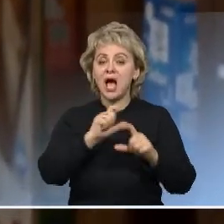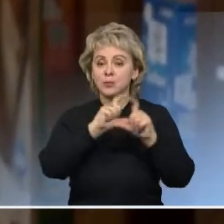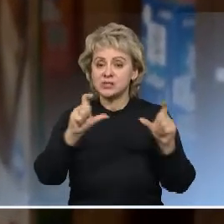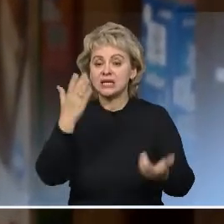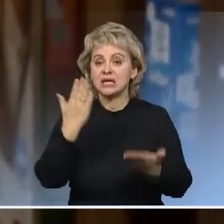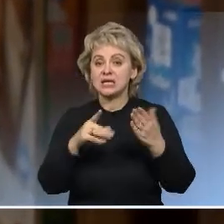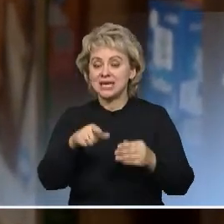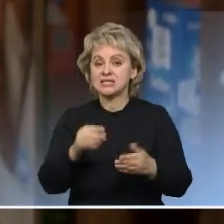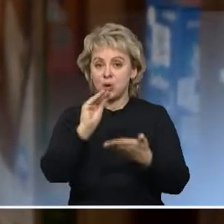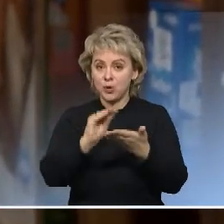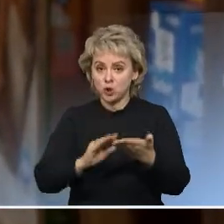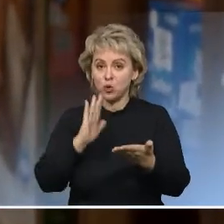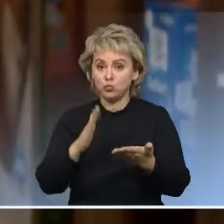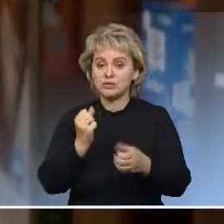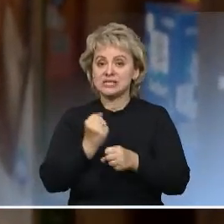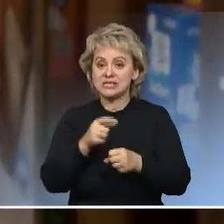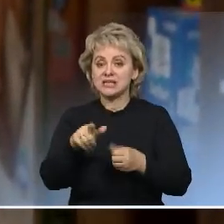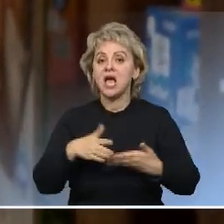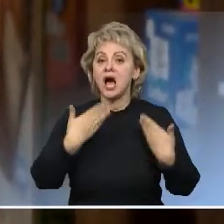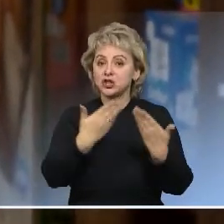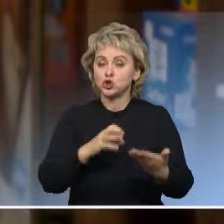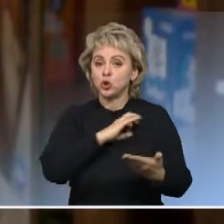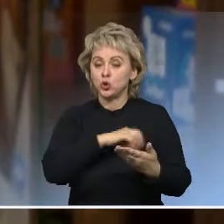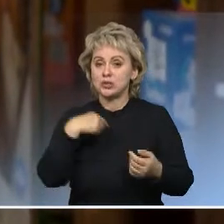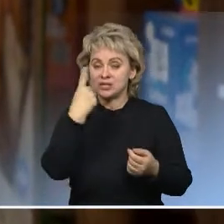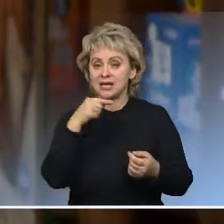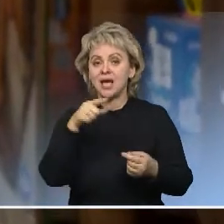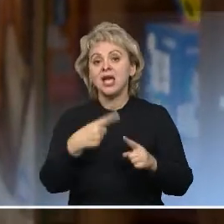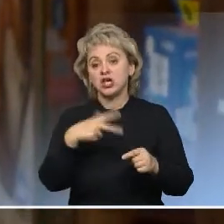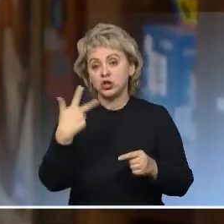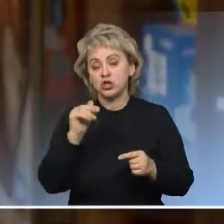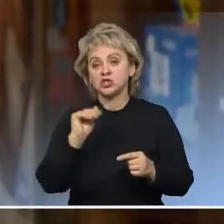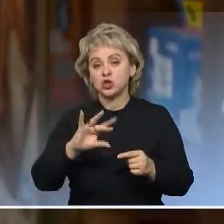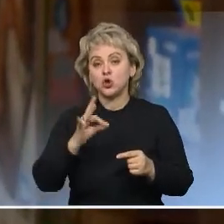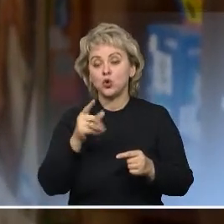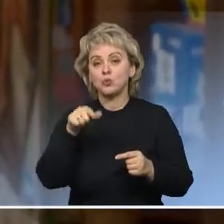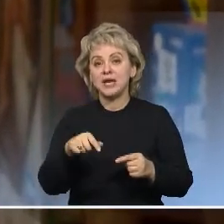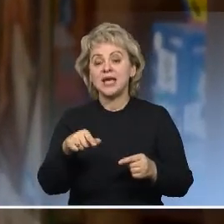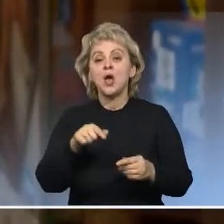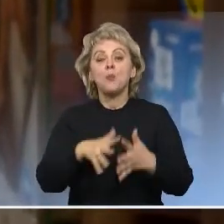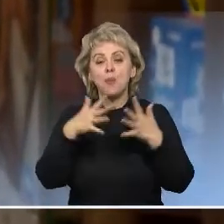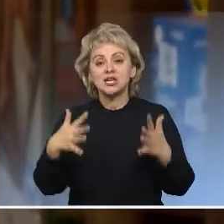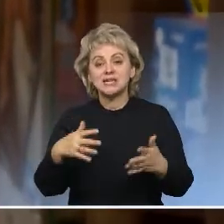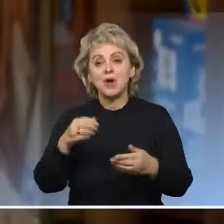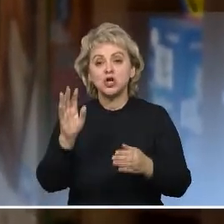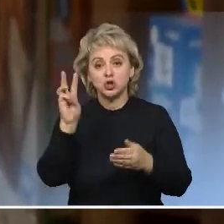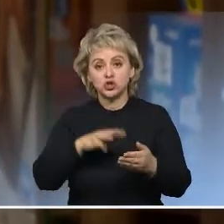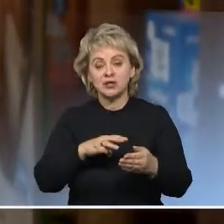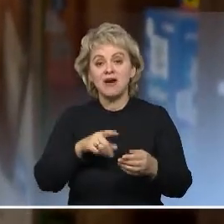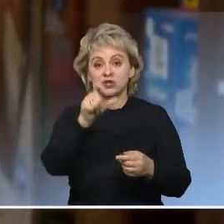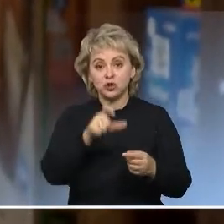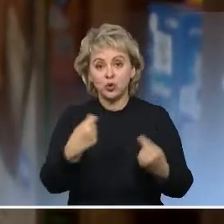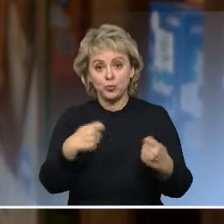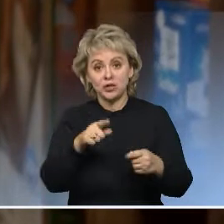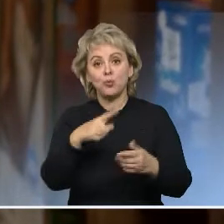если протокол будет составлен в отношении юридического лица, это 30 тысяч рублей. Максимальный штраф фармацевту –